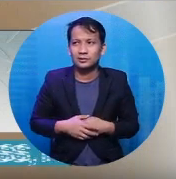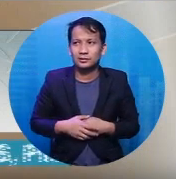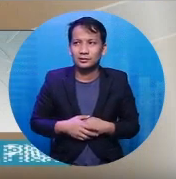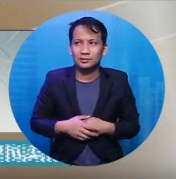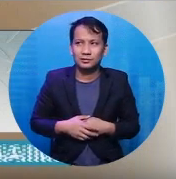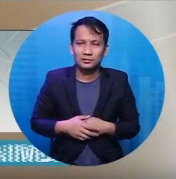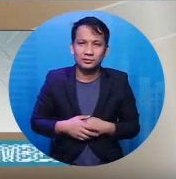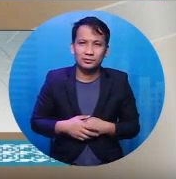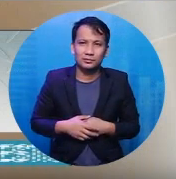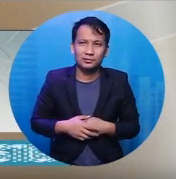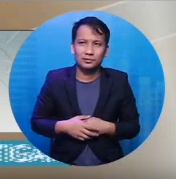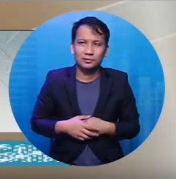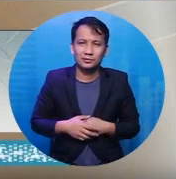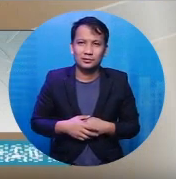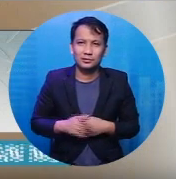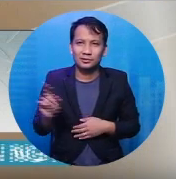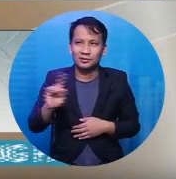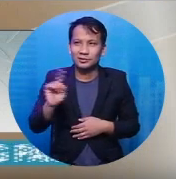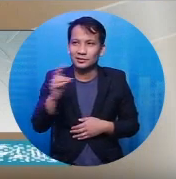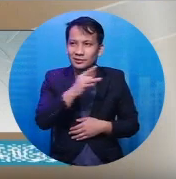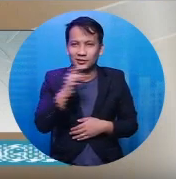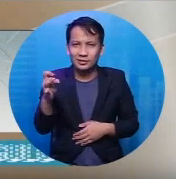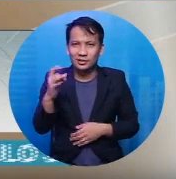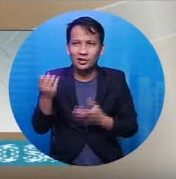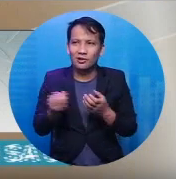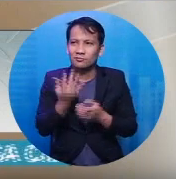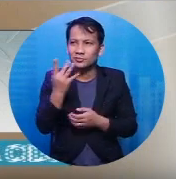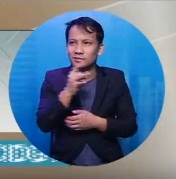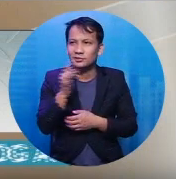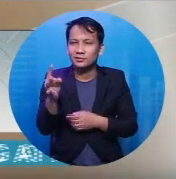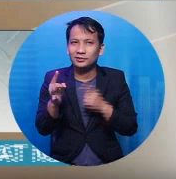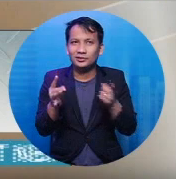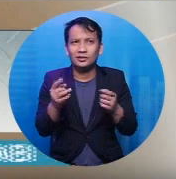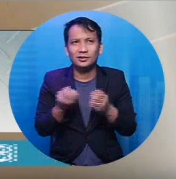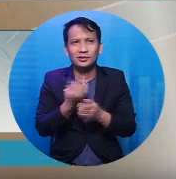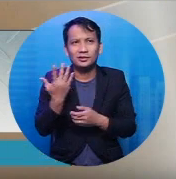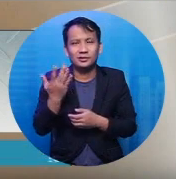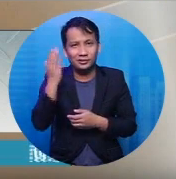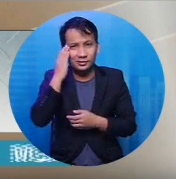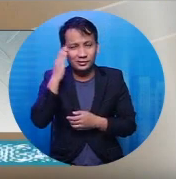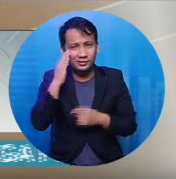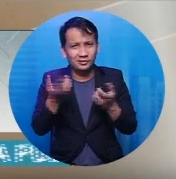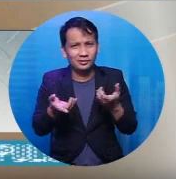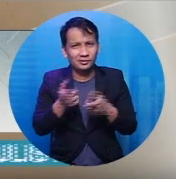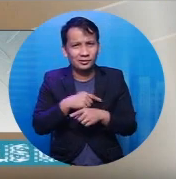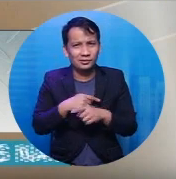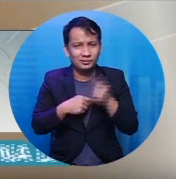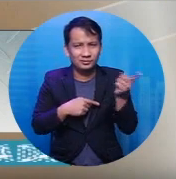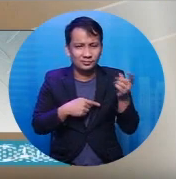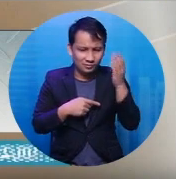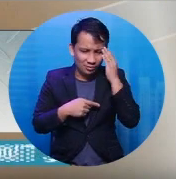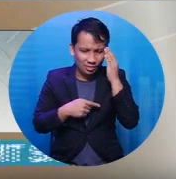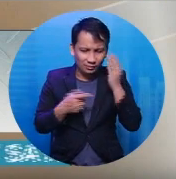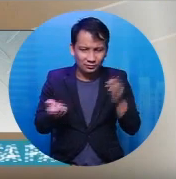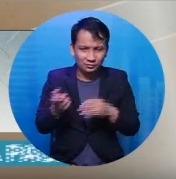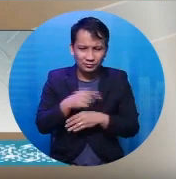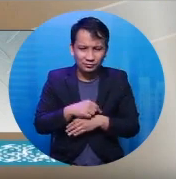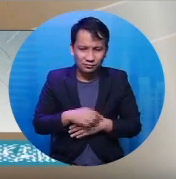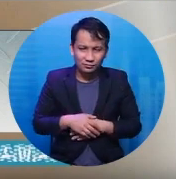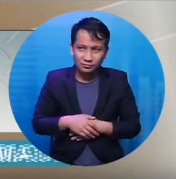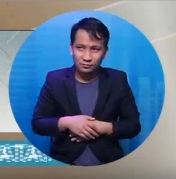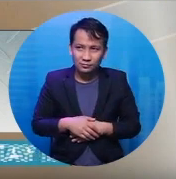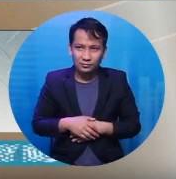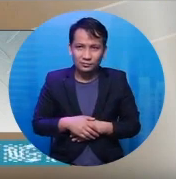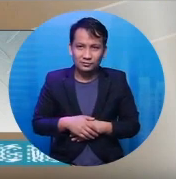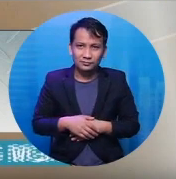sir, patam. Kaya nga sir, kung hindi 800,000, sir, mga magkano? Gusto ko manggaling sa'yo yung amount. Bigyan ko ng refund on idol. Bigyan ko